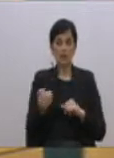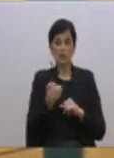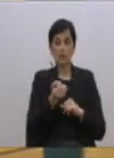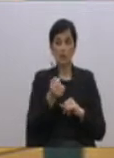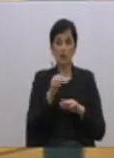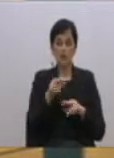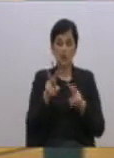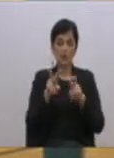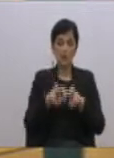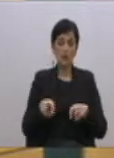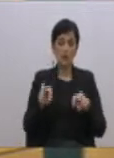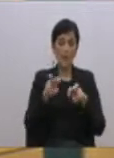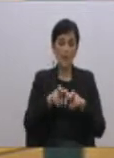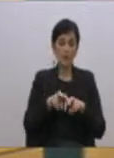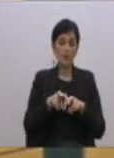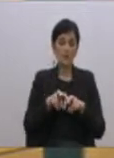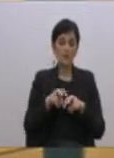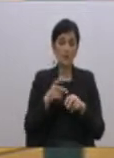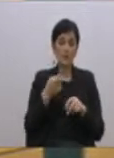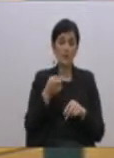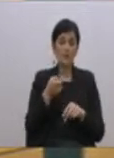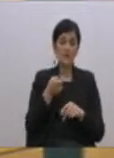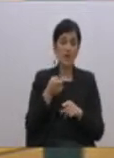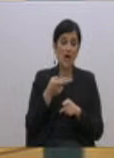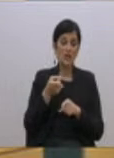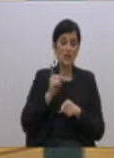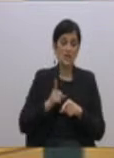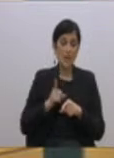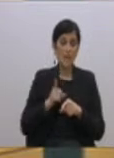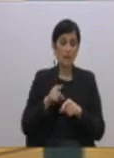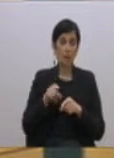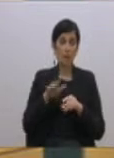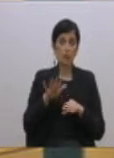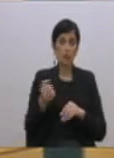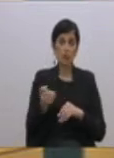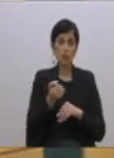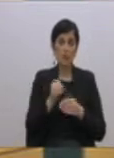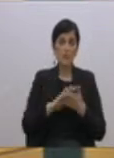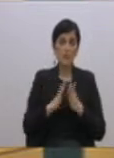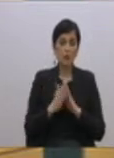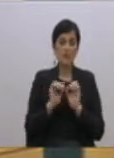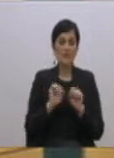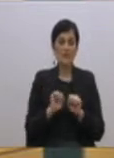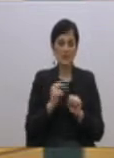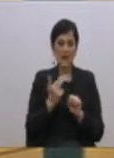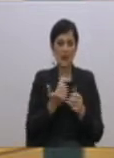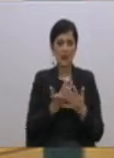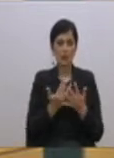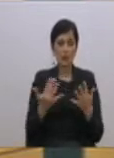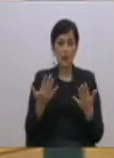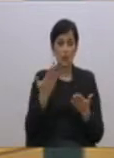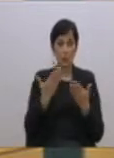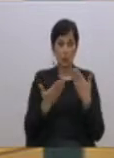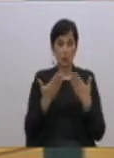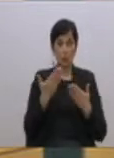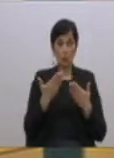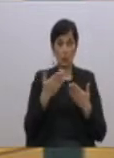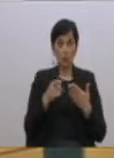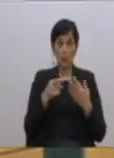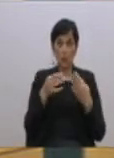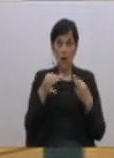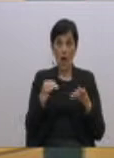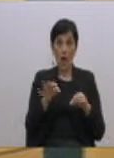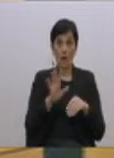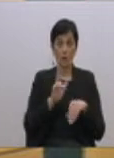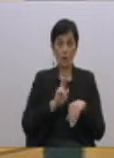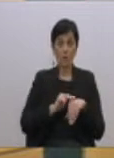მივიდეს, შეამოწმოს იარაღის ნამდვილობა, მისი ადგილზე შენახვის პირობების დაცვა და ასე შემდეგ. თუ კი თქვა არ დაუშვეს